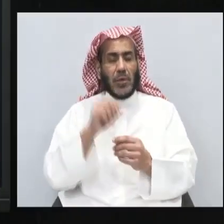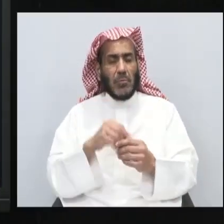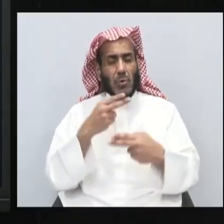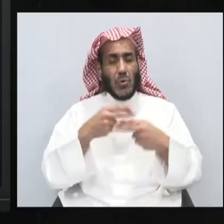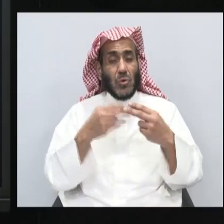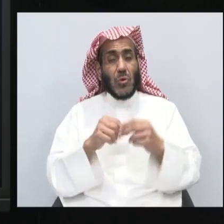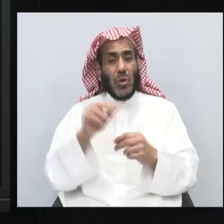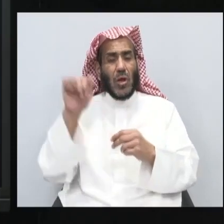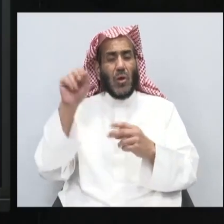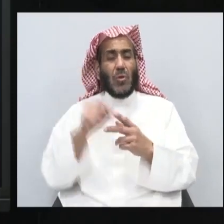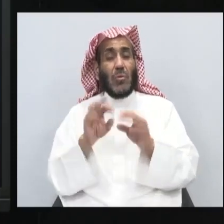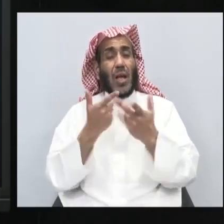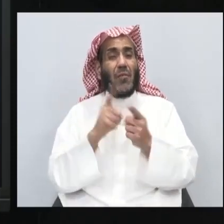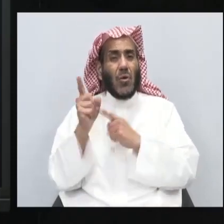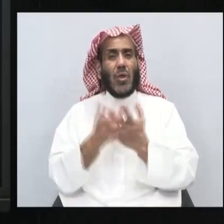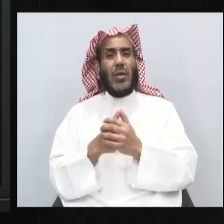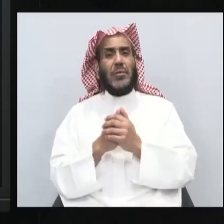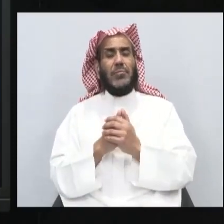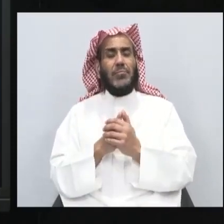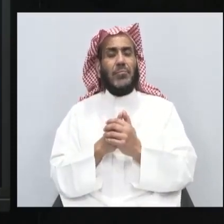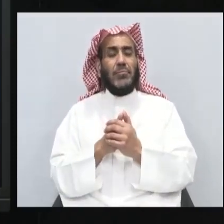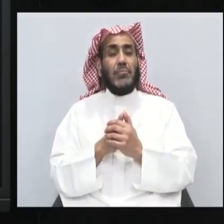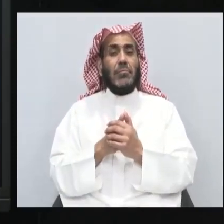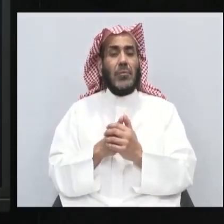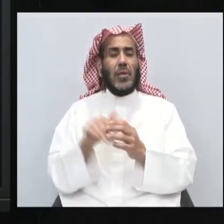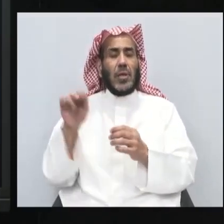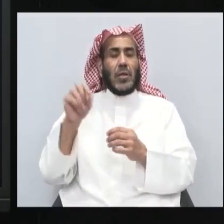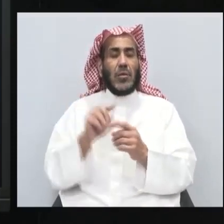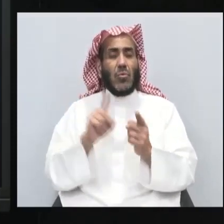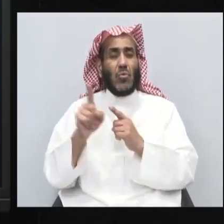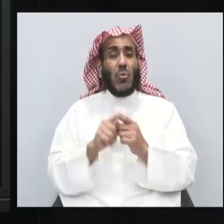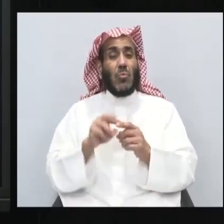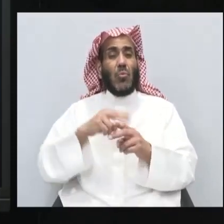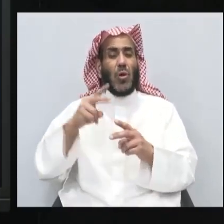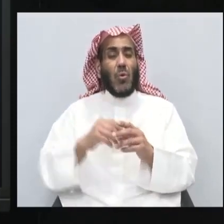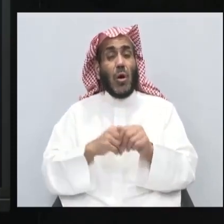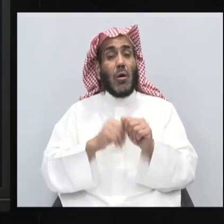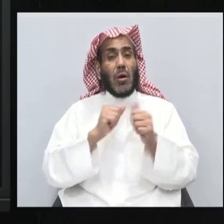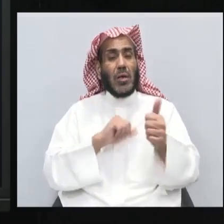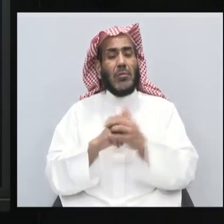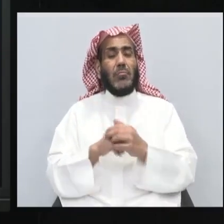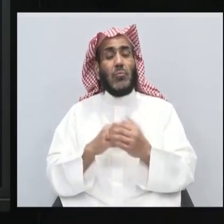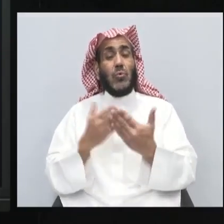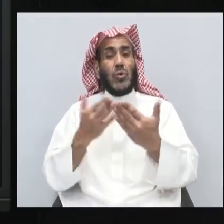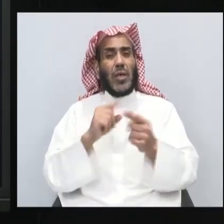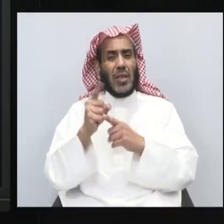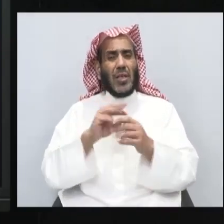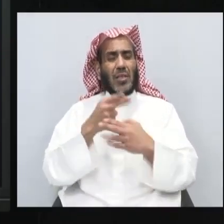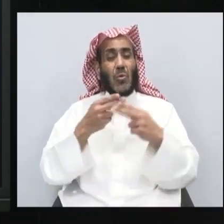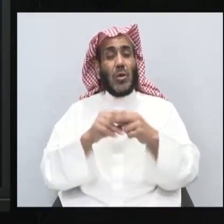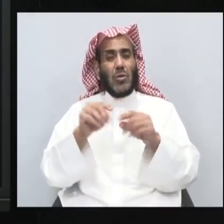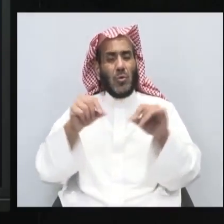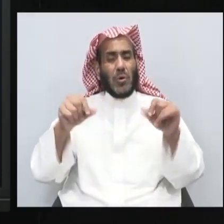حتكون الخث، أحسنتم، كيف يكون ذلك؟ الحزازيات تعتبر من الأنواع الرائدة، تساعد على تكوين